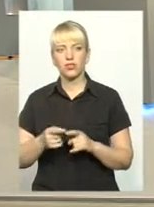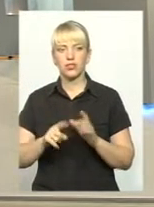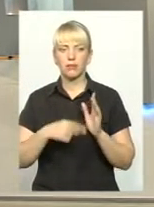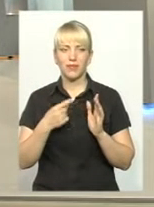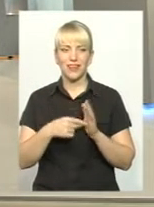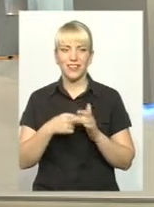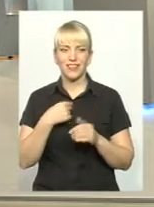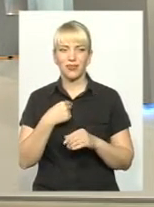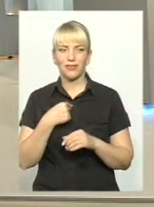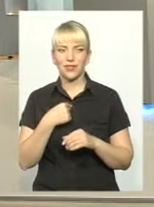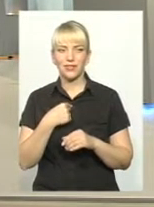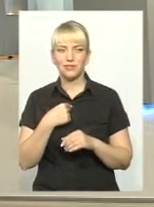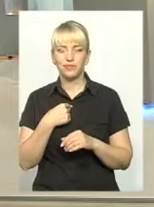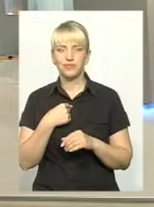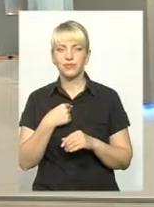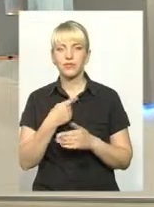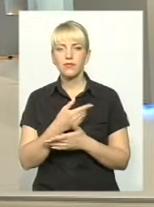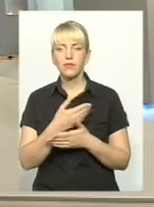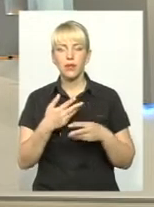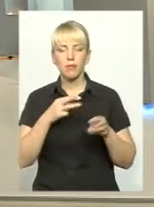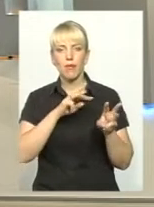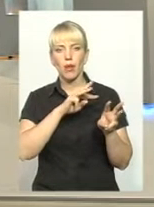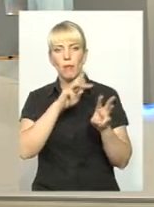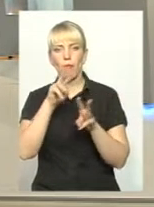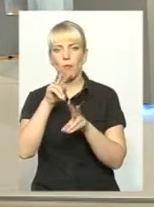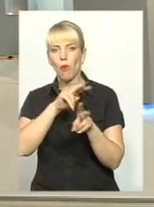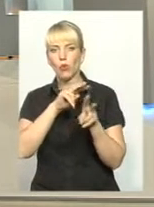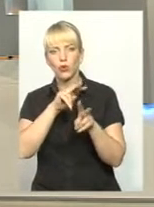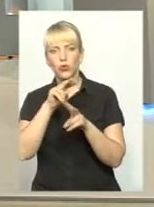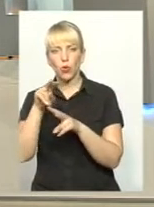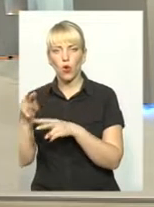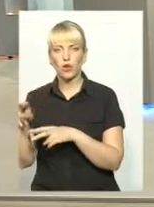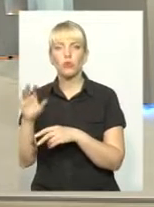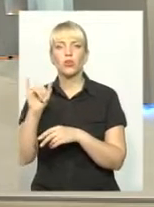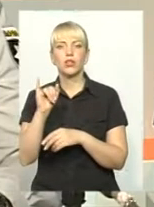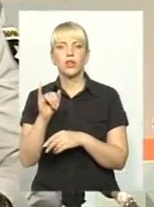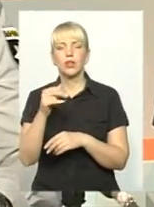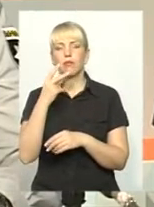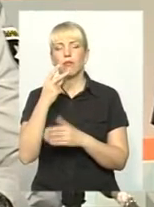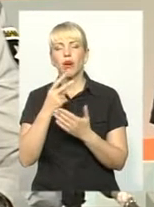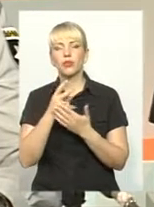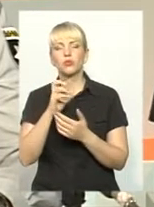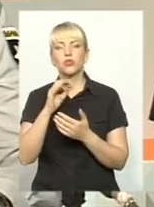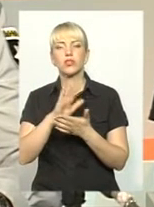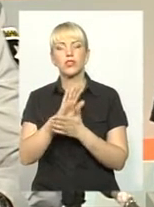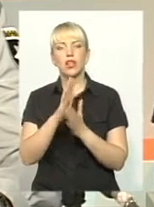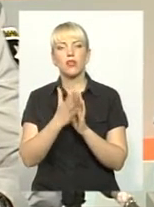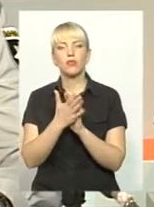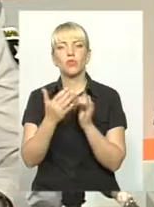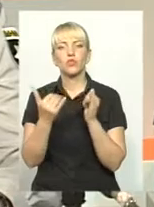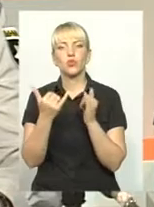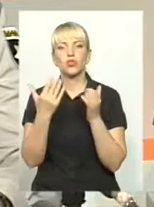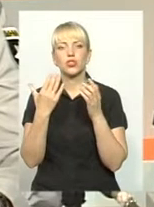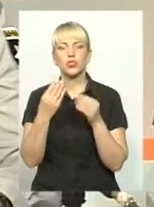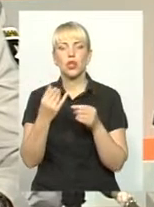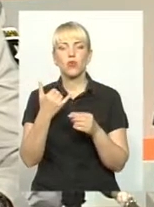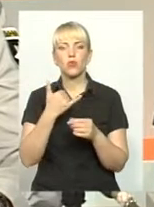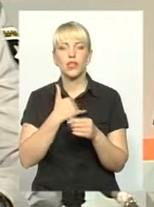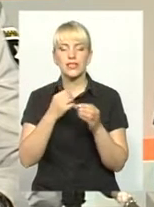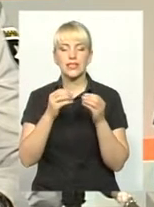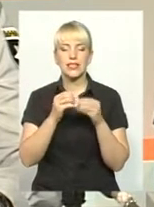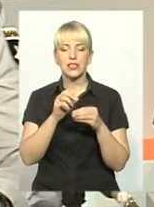ласка. Ми моніторимо і сьогодні бачимо, що станом вже на сьогоднішній день у нас 10 чоловік на одне